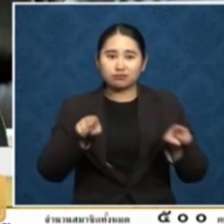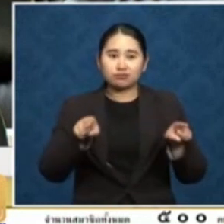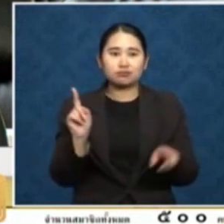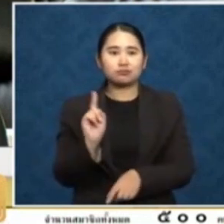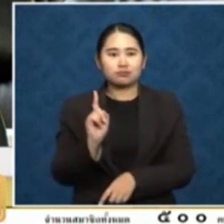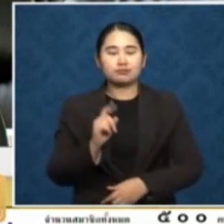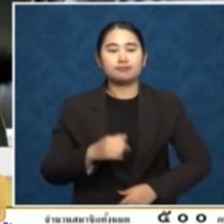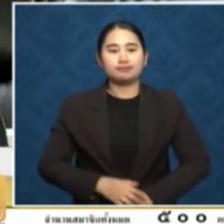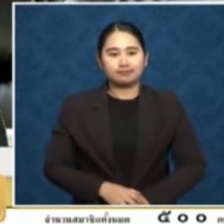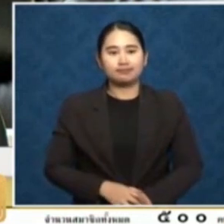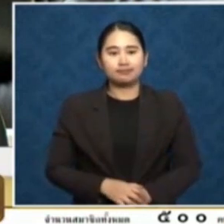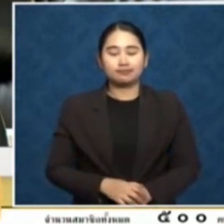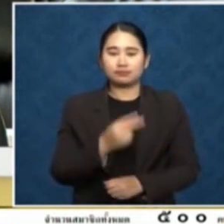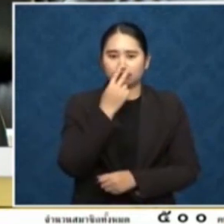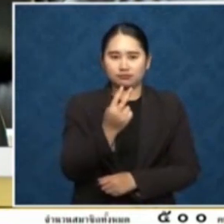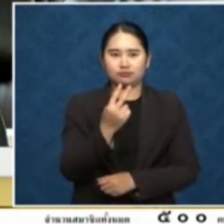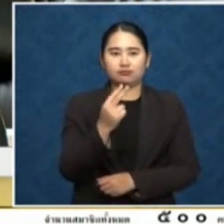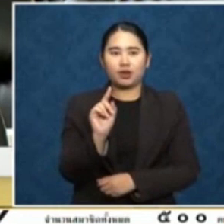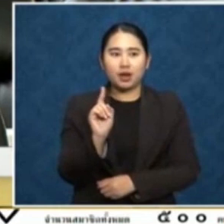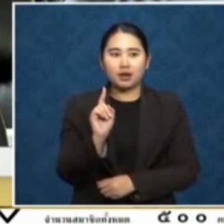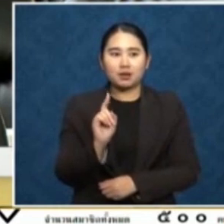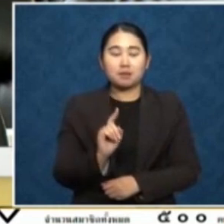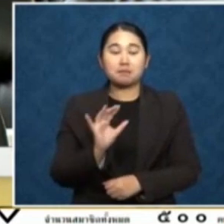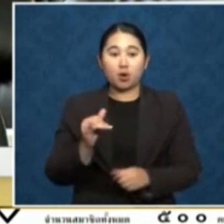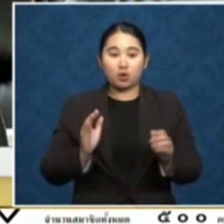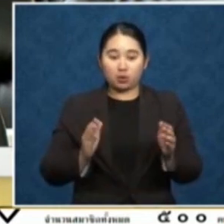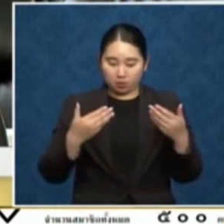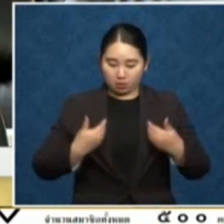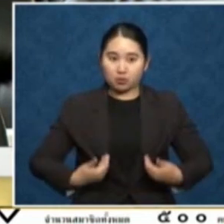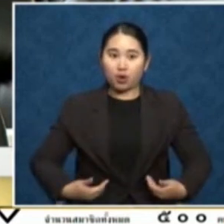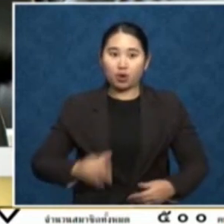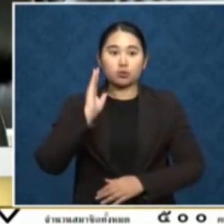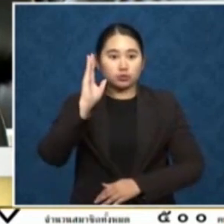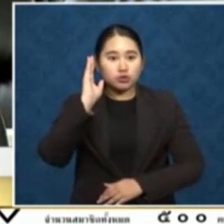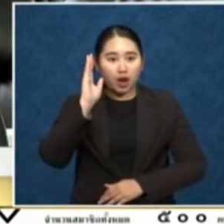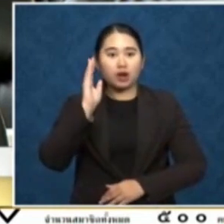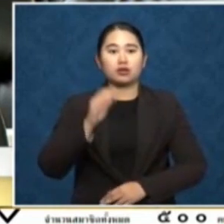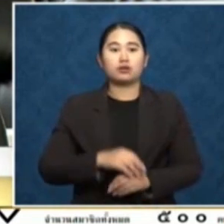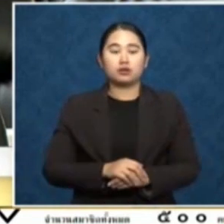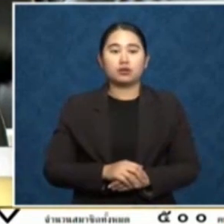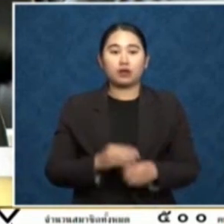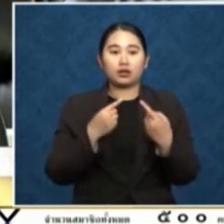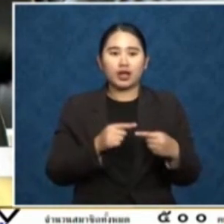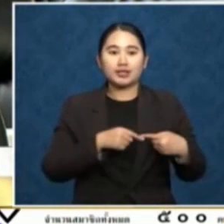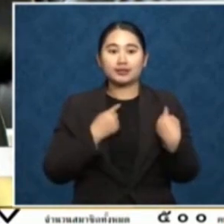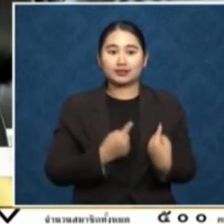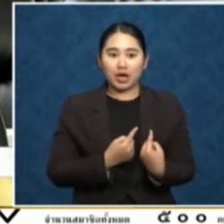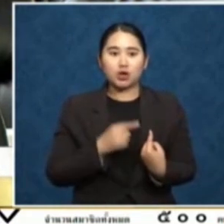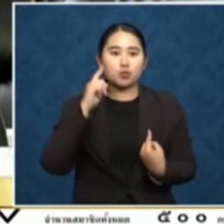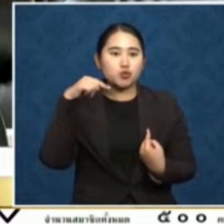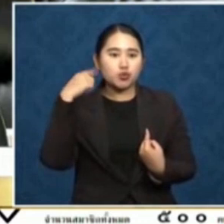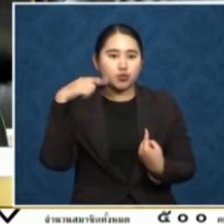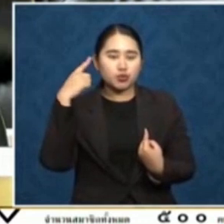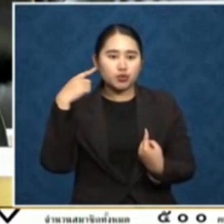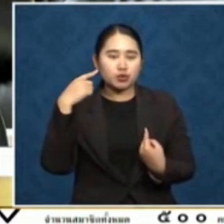ขาต้องอยู่ร่วมกับผู้ต้องขังชายหรือหญิงครับผมเห็นบางคนนะครับว่าเพศสภาพอาจจะเป็น